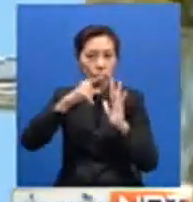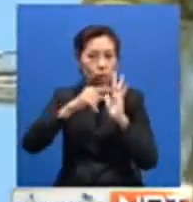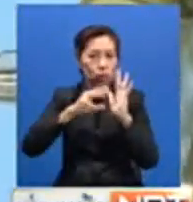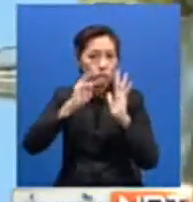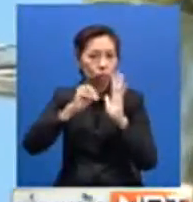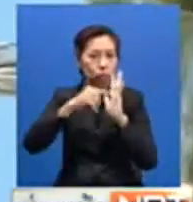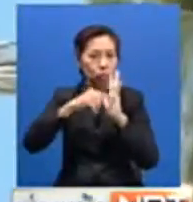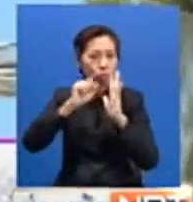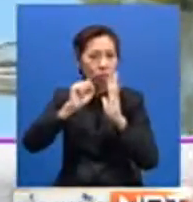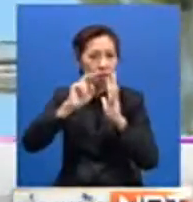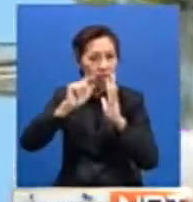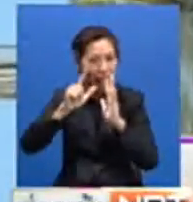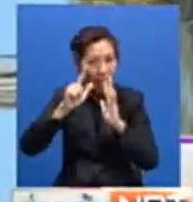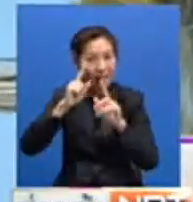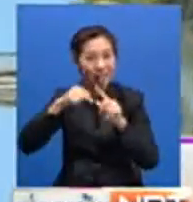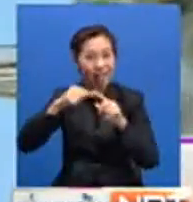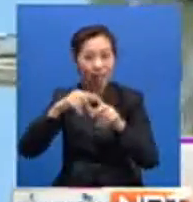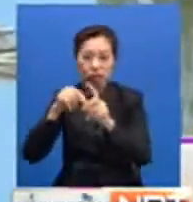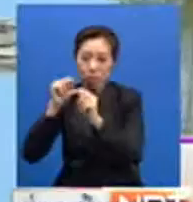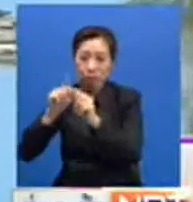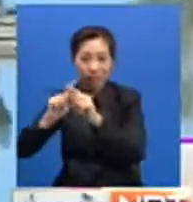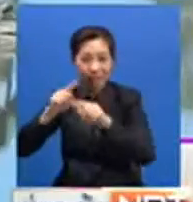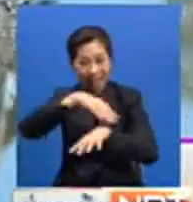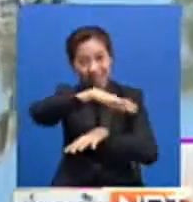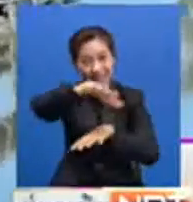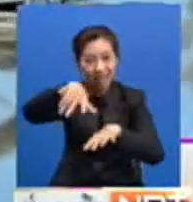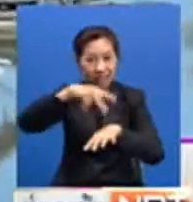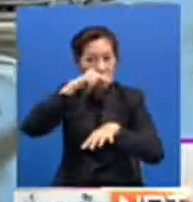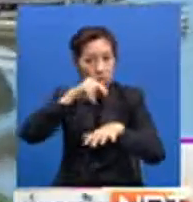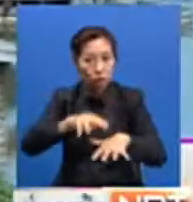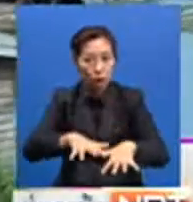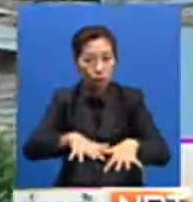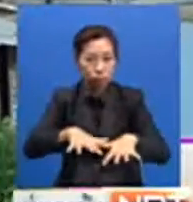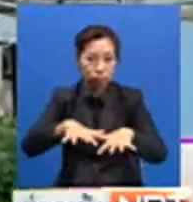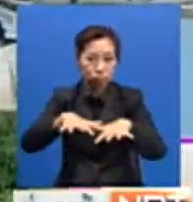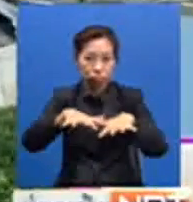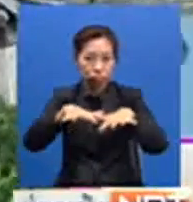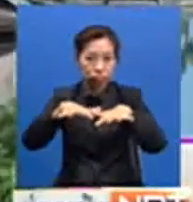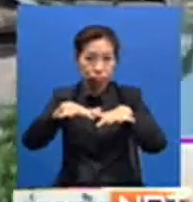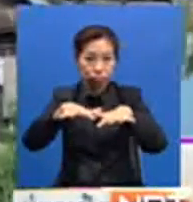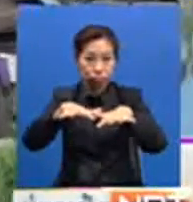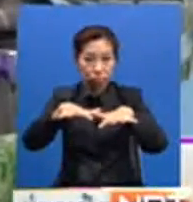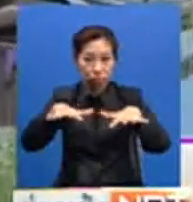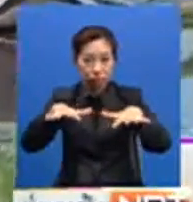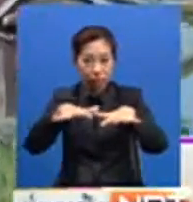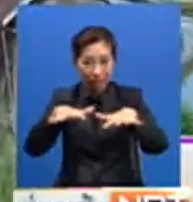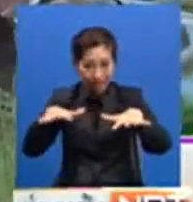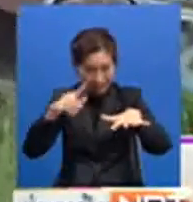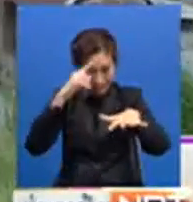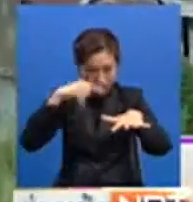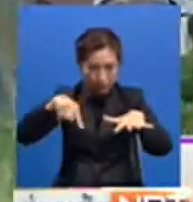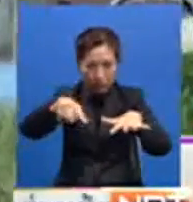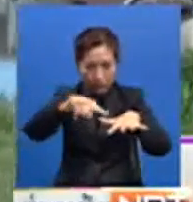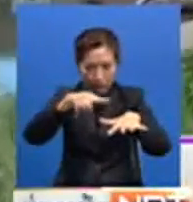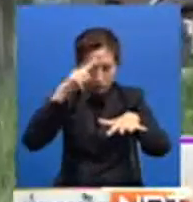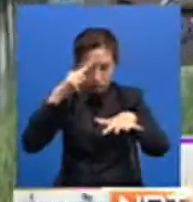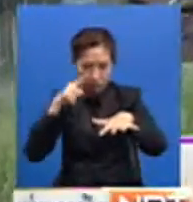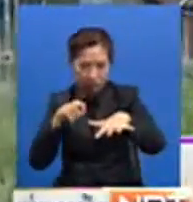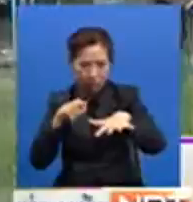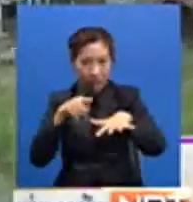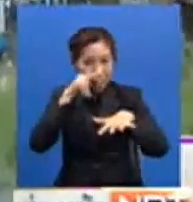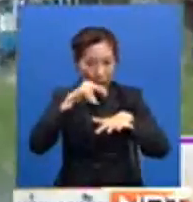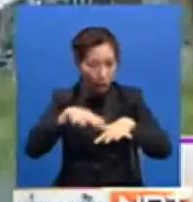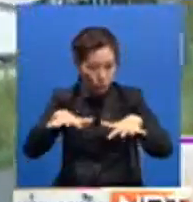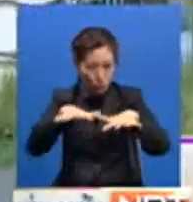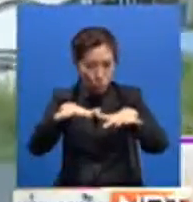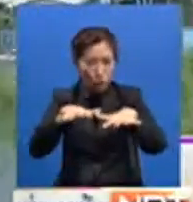านงามอำเภอบางรกรมจหดพิสนุโลกทรงผลให้ระดับน้ำในพื้นที่เพิมข้นเล็น้อยนอกจากนี้ยัพบวาน้ำท